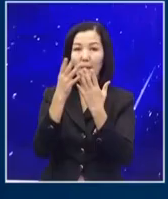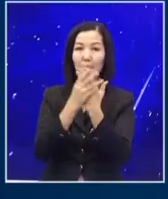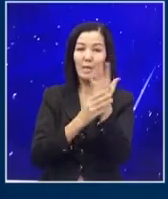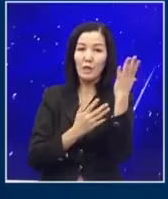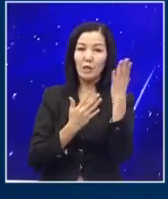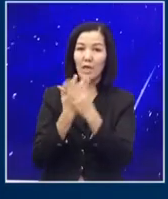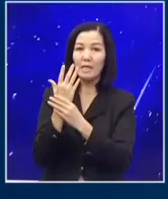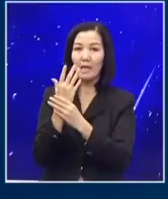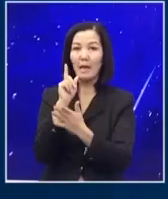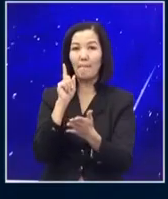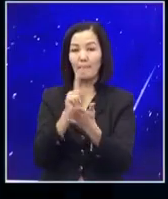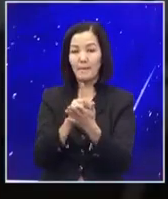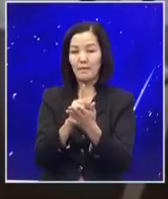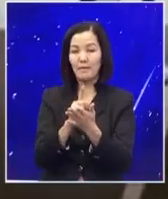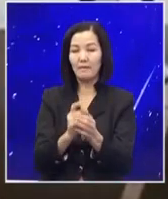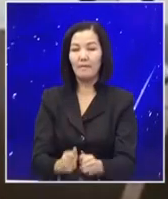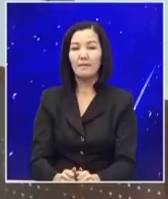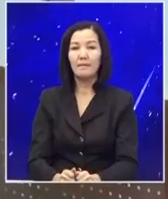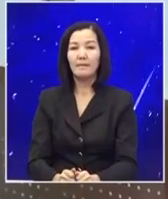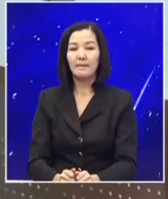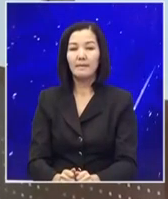перчаткалар, бетперде тағу міндеттеліп отыр.